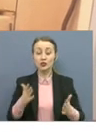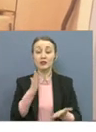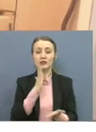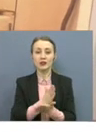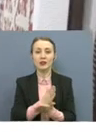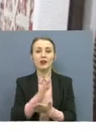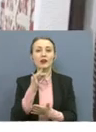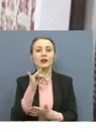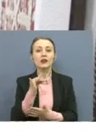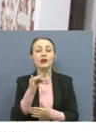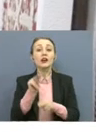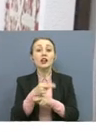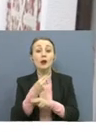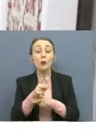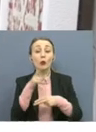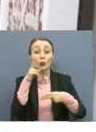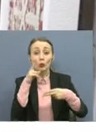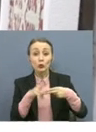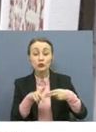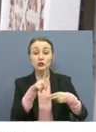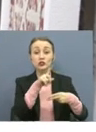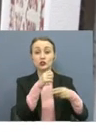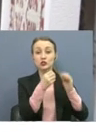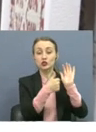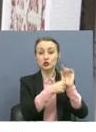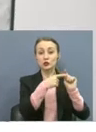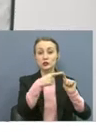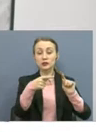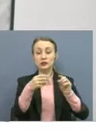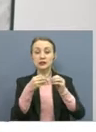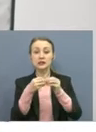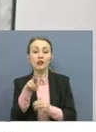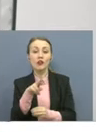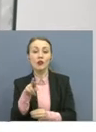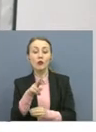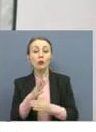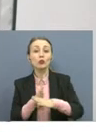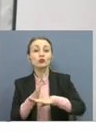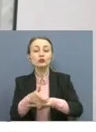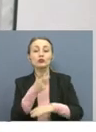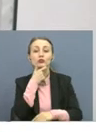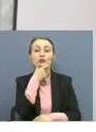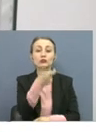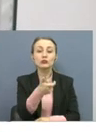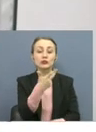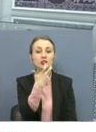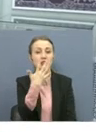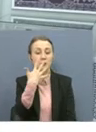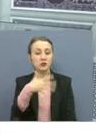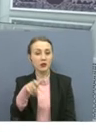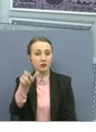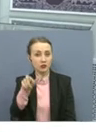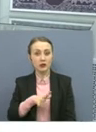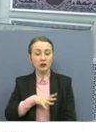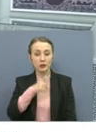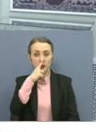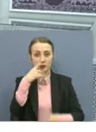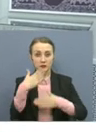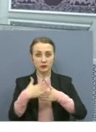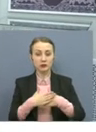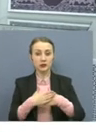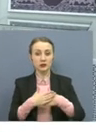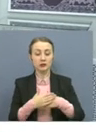қызметкерлерінің айтуынша, тек қана реэкспозициядан кейінгі 4 күн ішінде, яғни қаңтардың 6 мен 10 аралығында музейге 350-ден